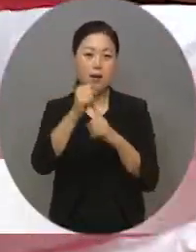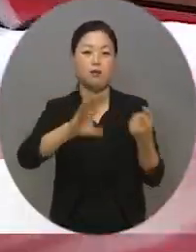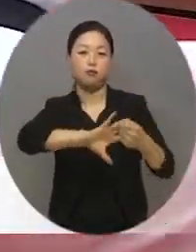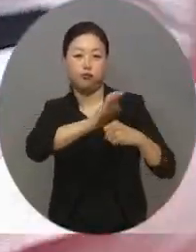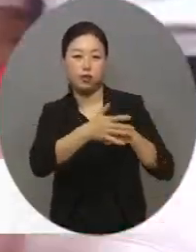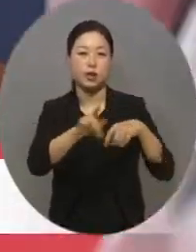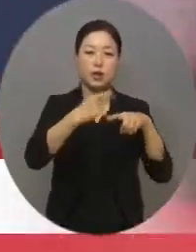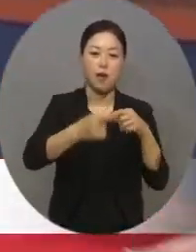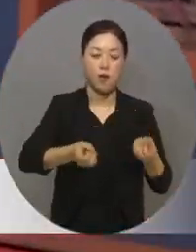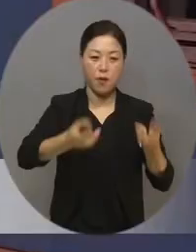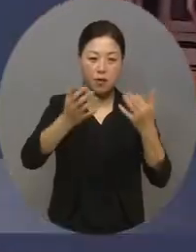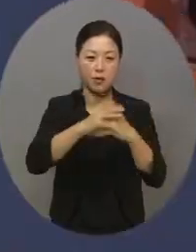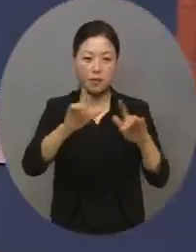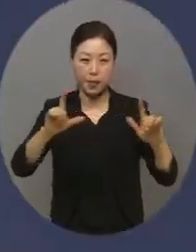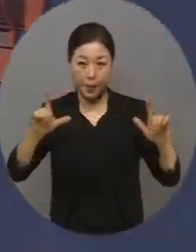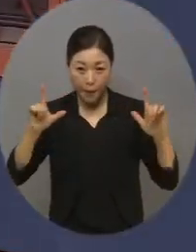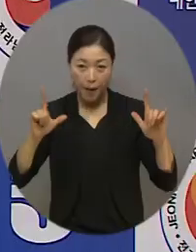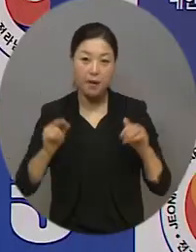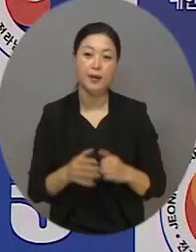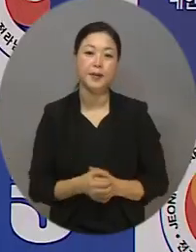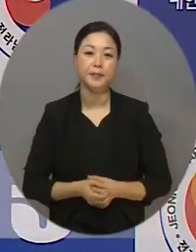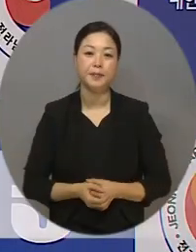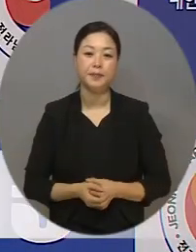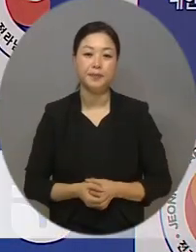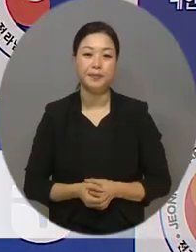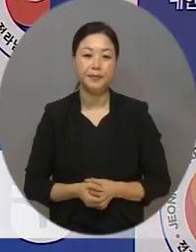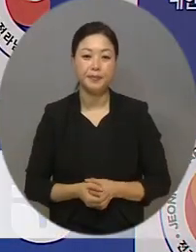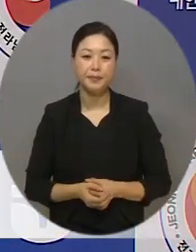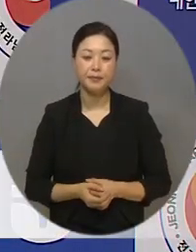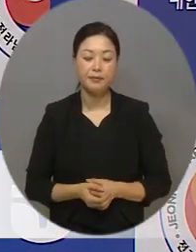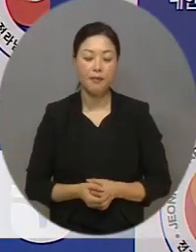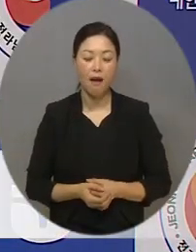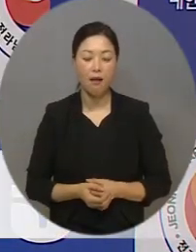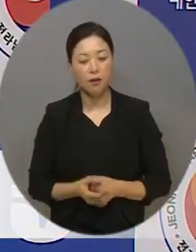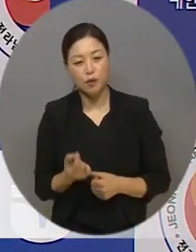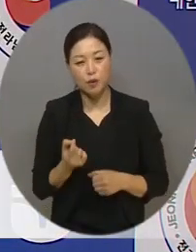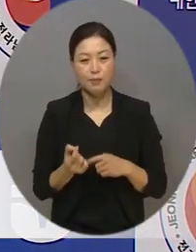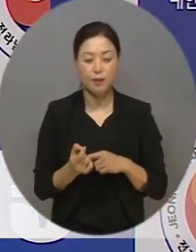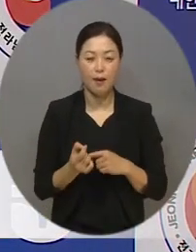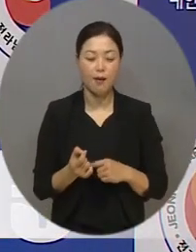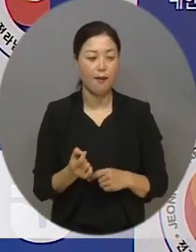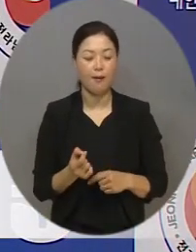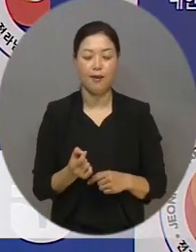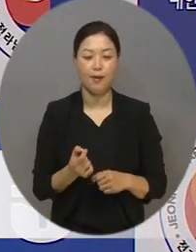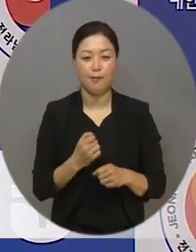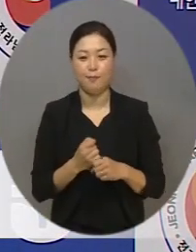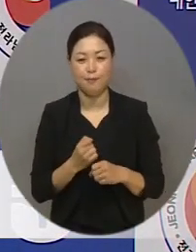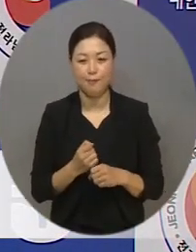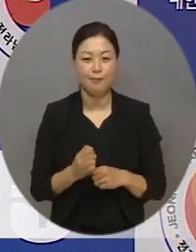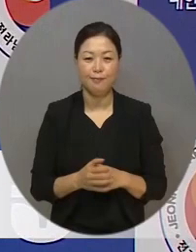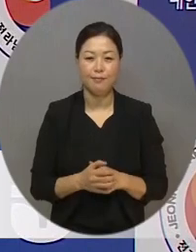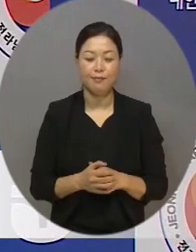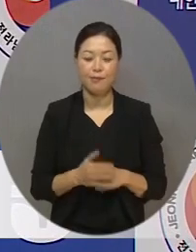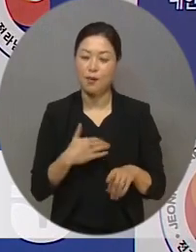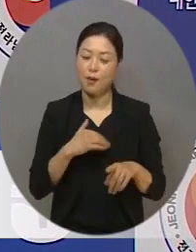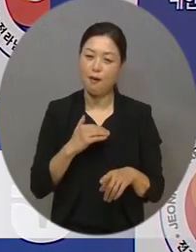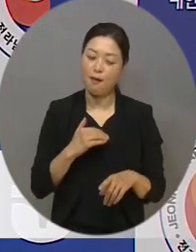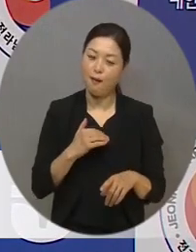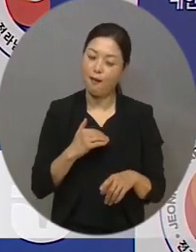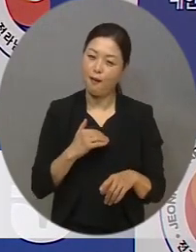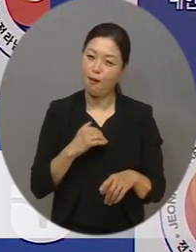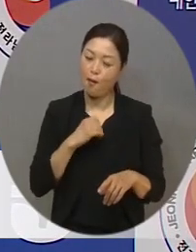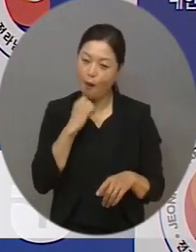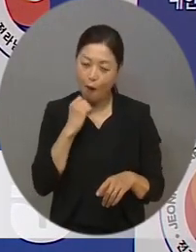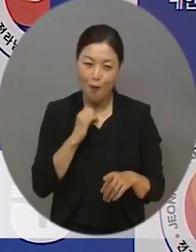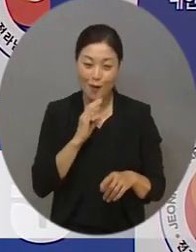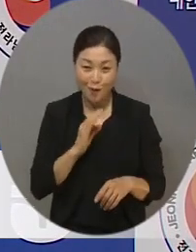국제대회에서도 두각을 나타내고 있습니다. 조금 얼떨떨했던 것 같아요. 이게 맞는 건가 아닌 건가 잘